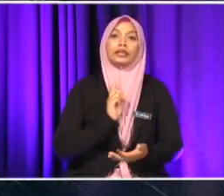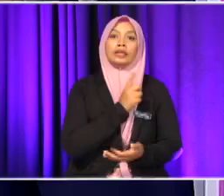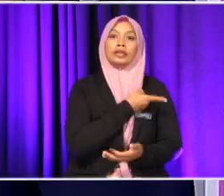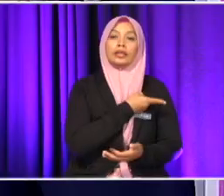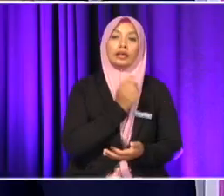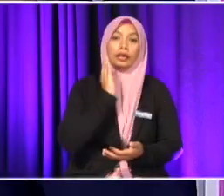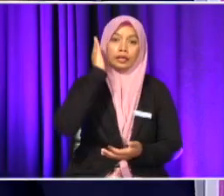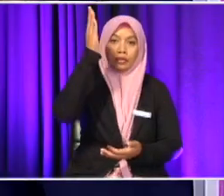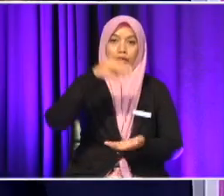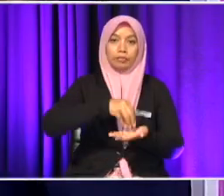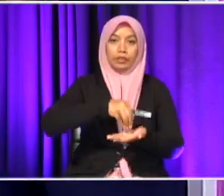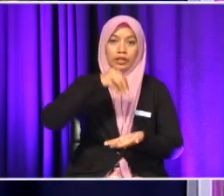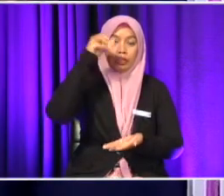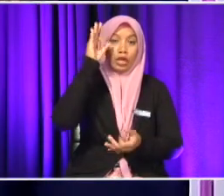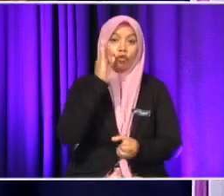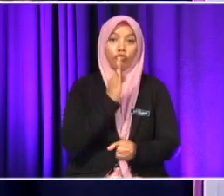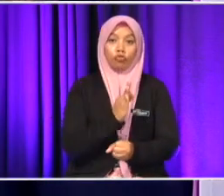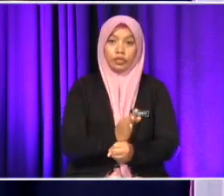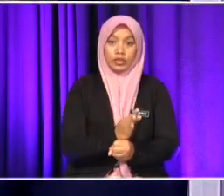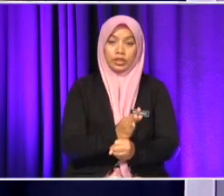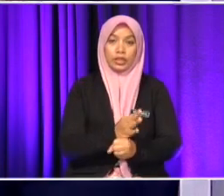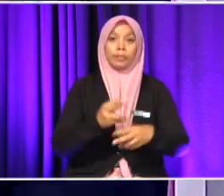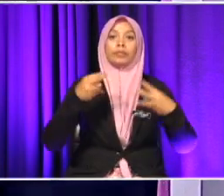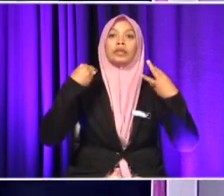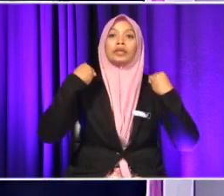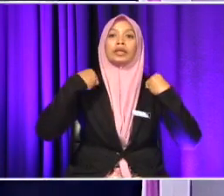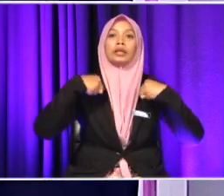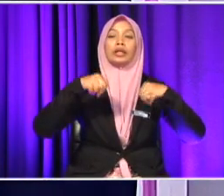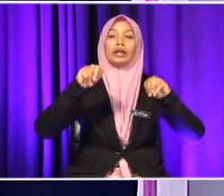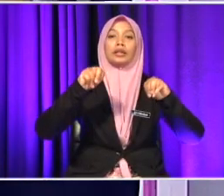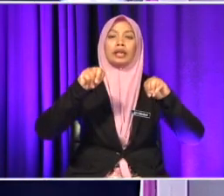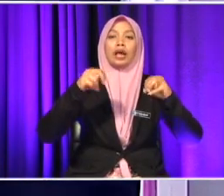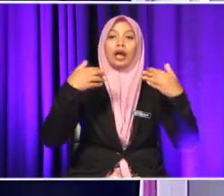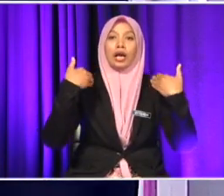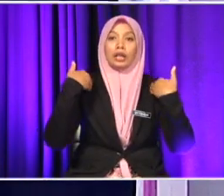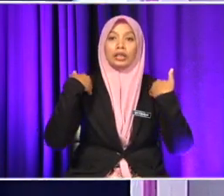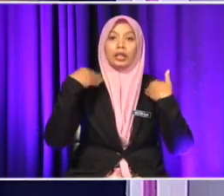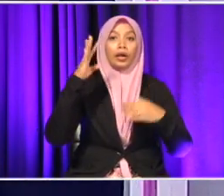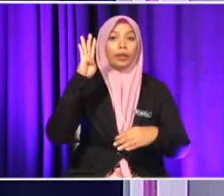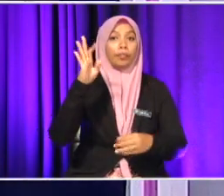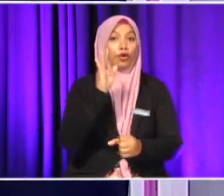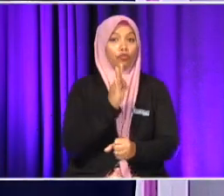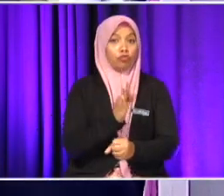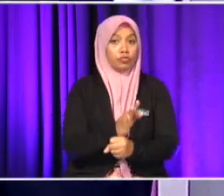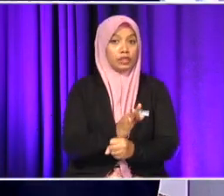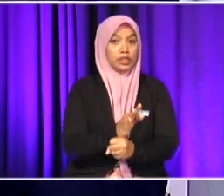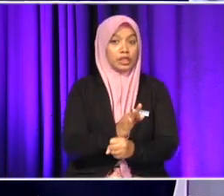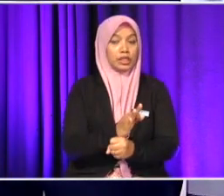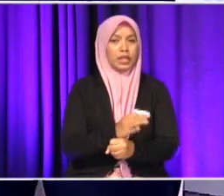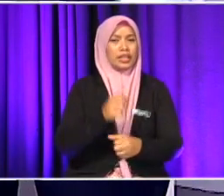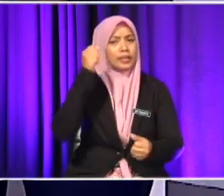tentang fungsi dan perniagaan yang meliputi 4 fungsian dalam perniagaan yang perlu memulai ingat